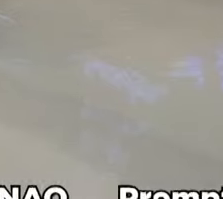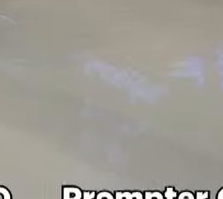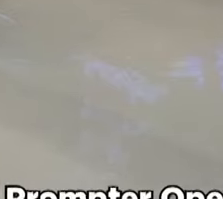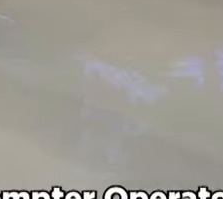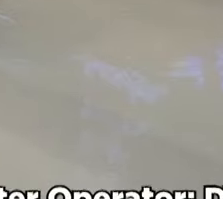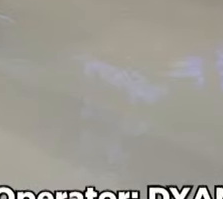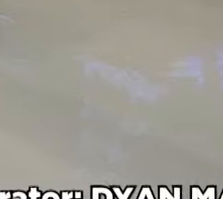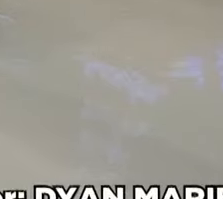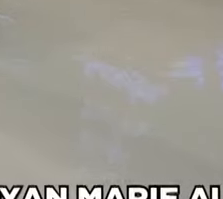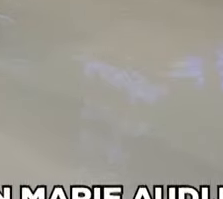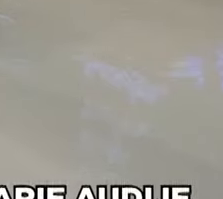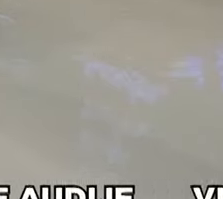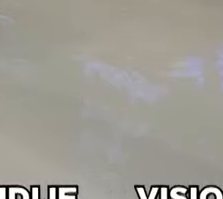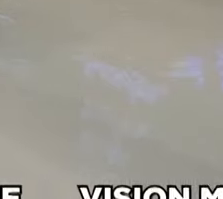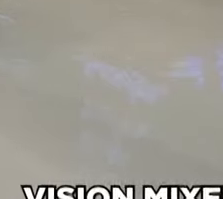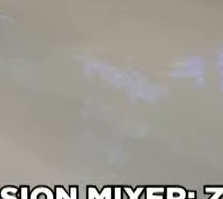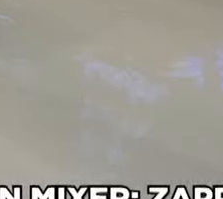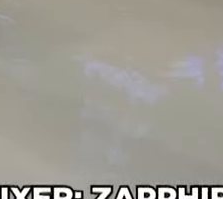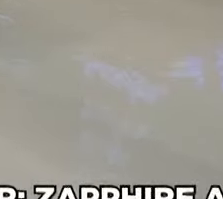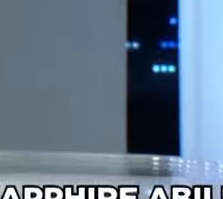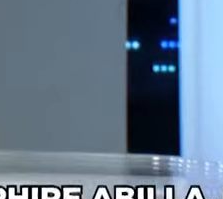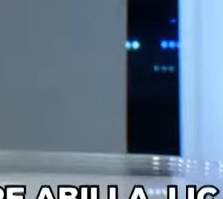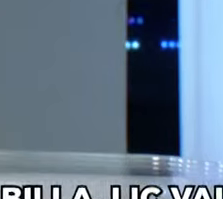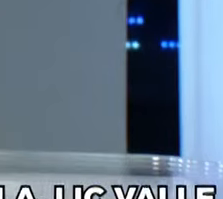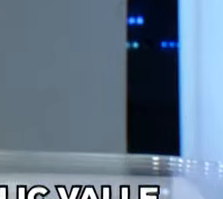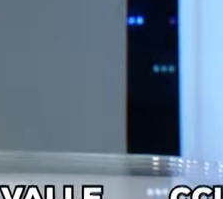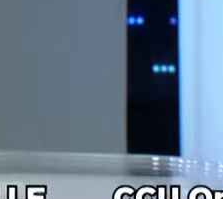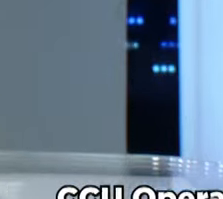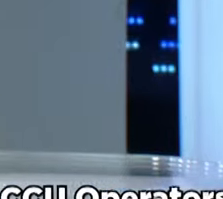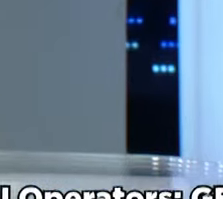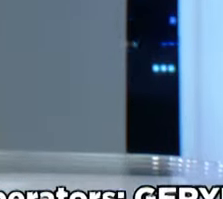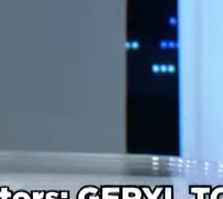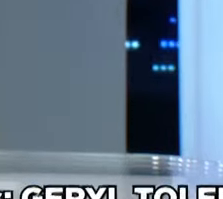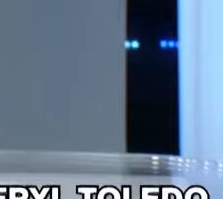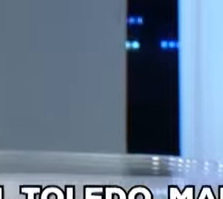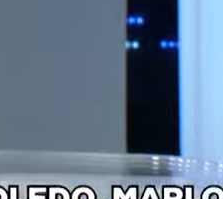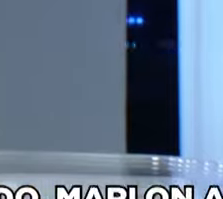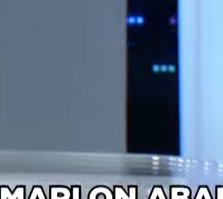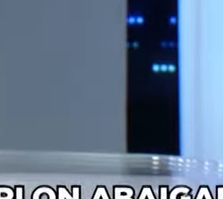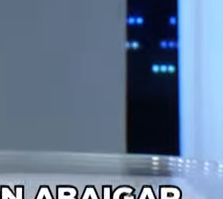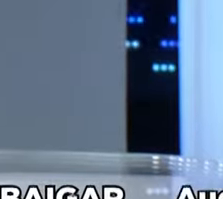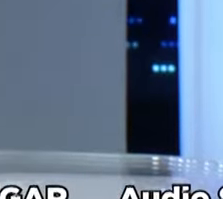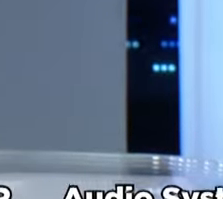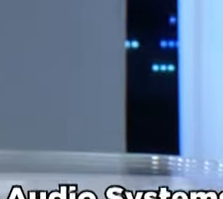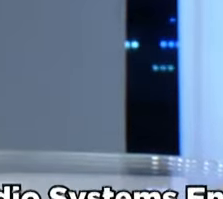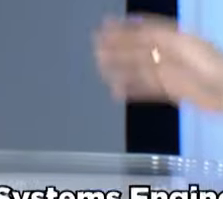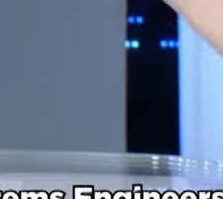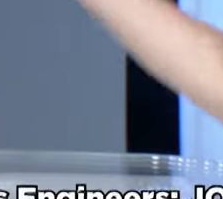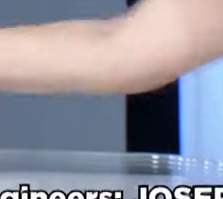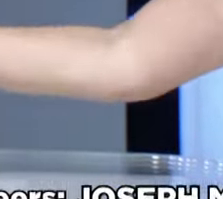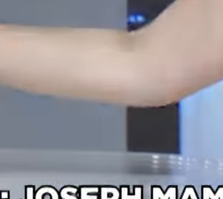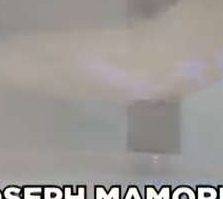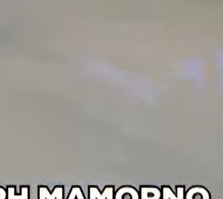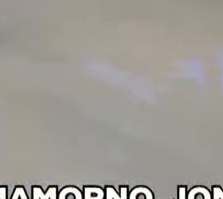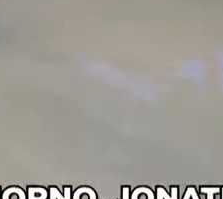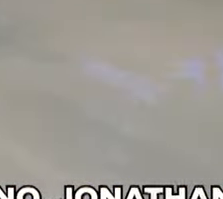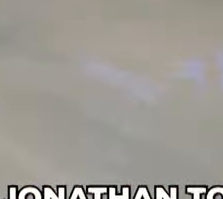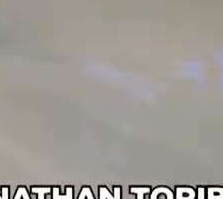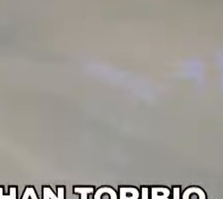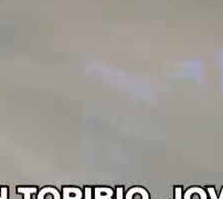sa mundo. Ako po si Karen Davila. Ako po si Kabayang Noli de Castro. Puro kayo